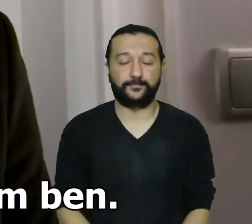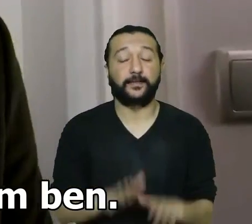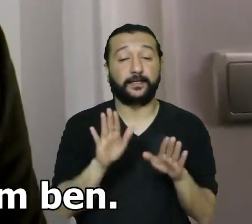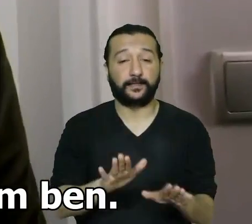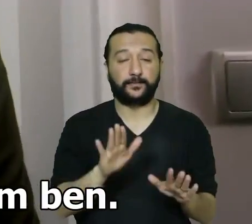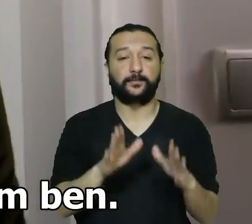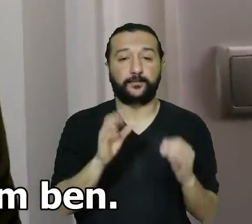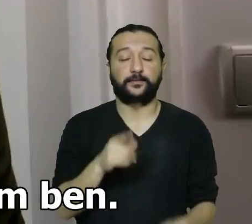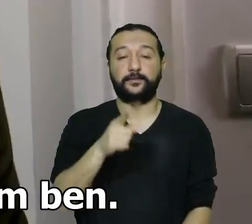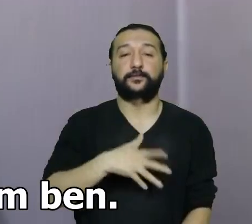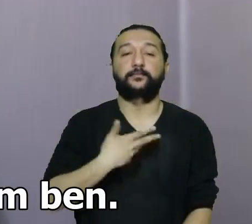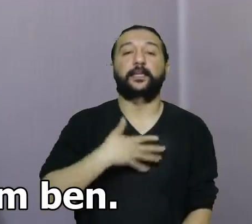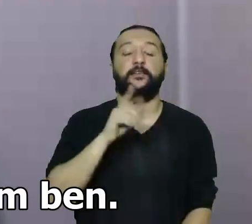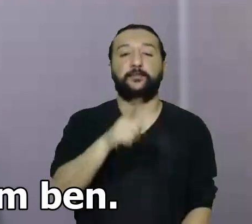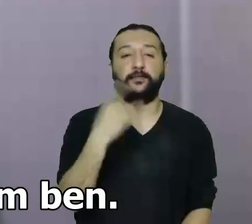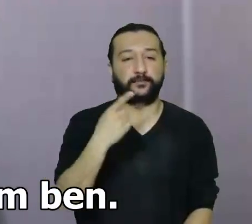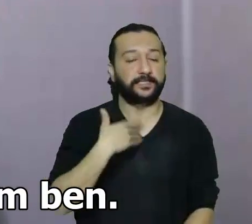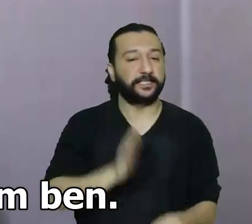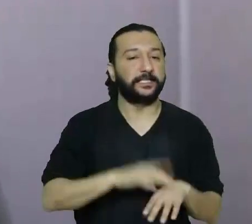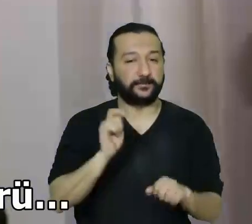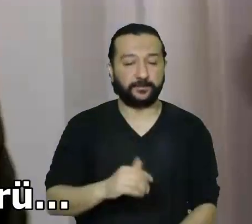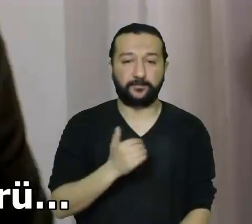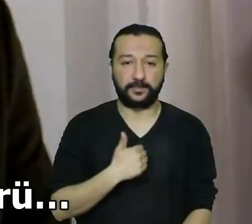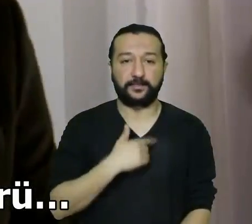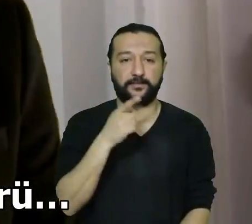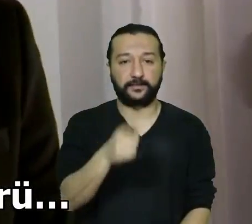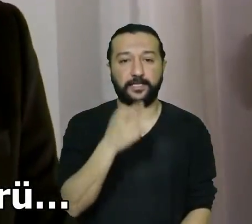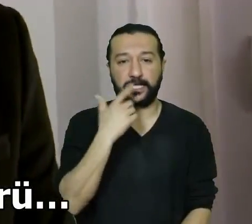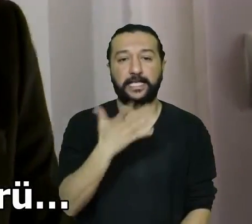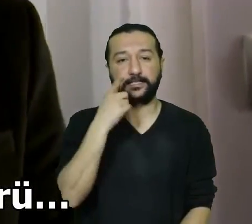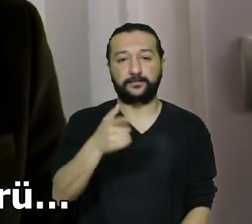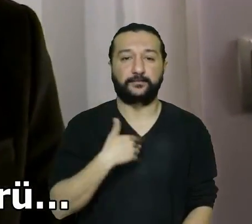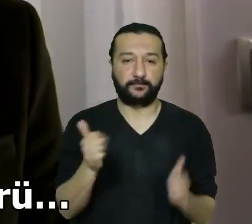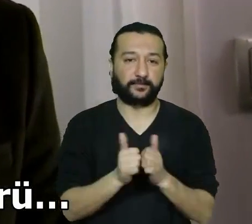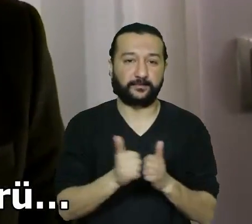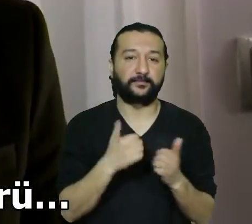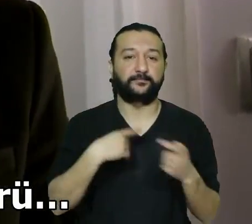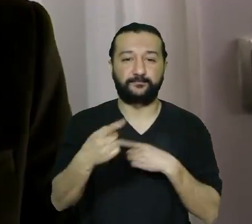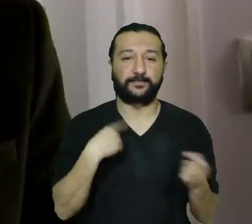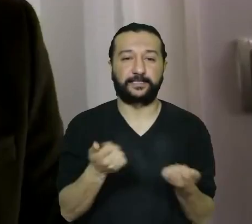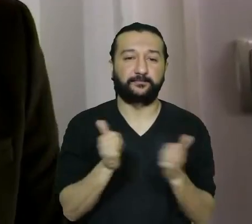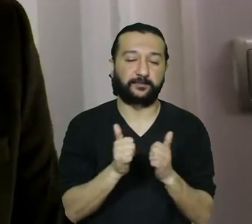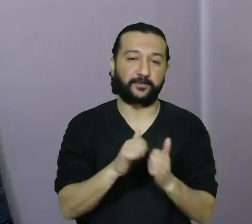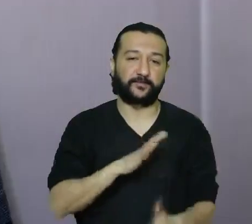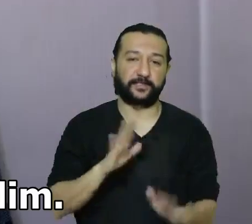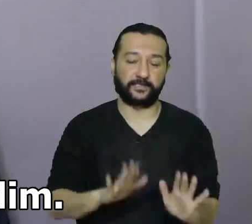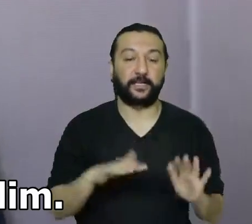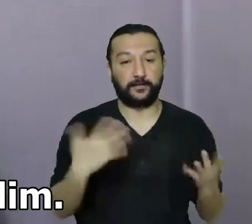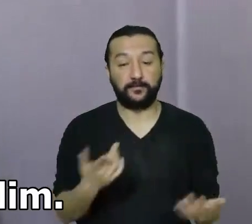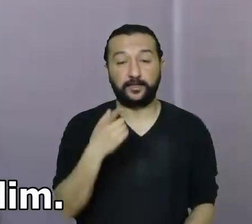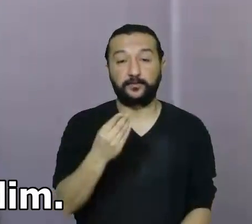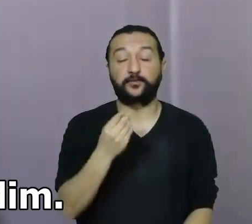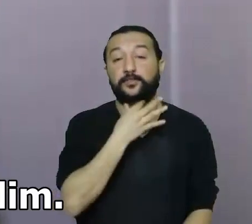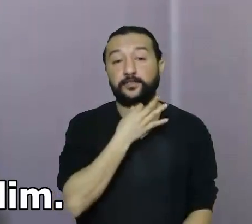Tamam tamam. Merak etme. Bir şeyler ayarlarım ben. Ya seninle yıllardır bir teşviki mesainiz var Şükrü. De.